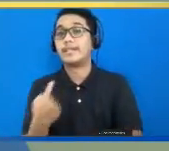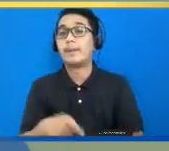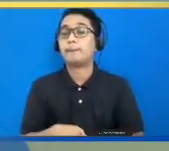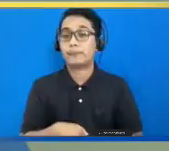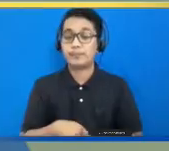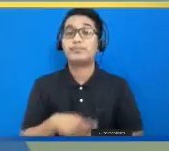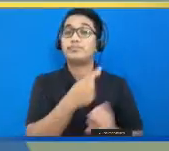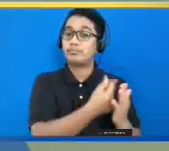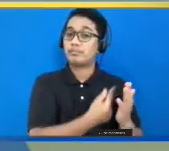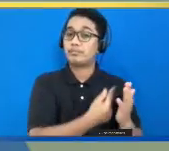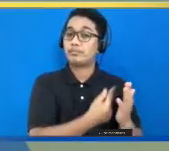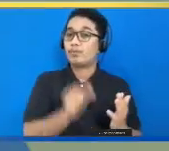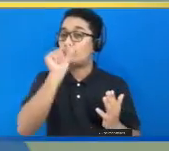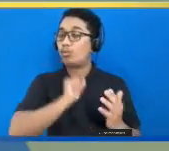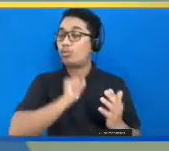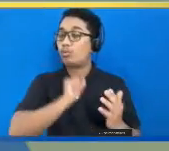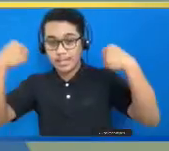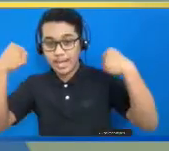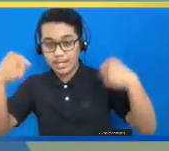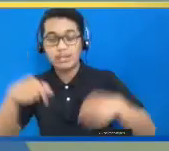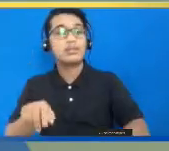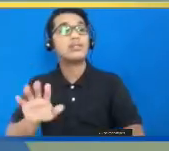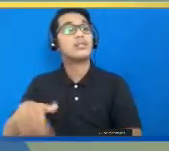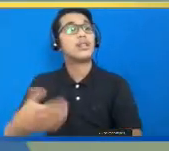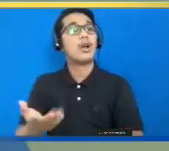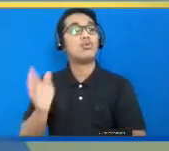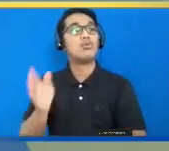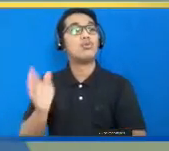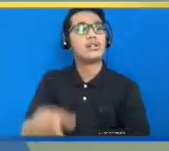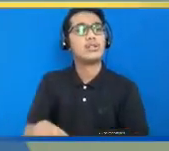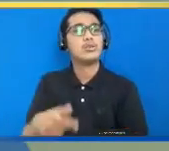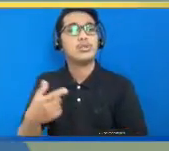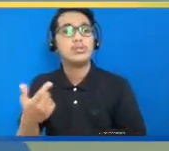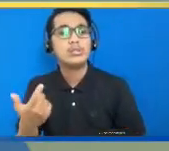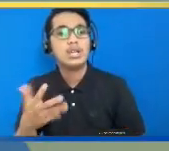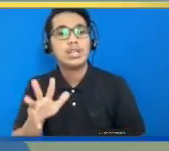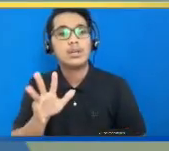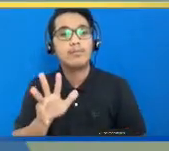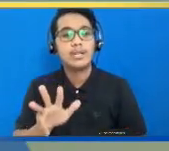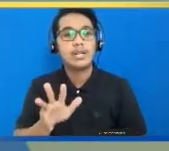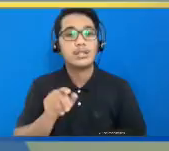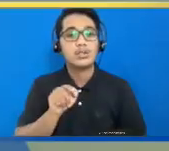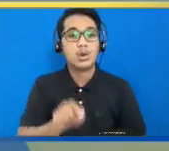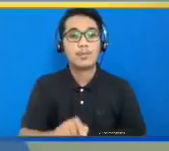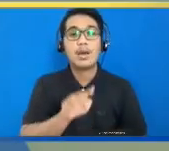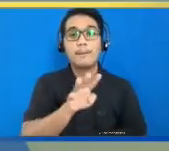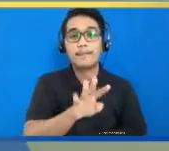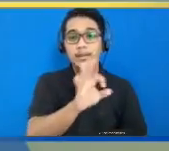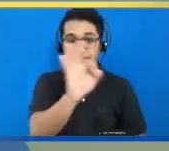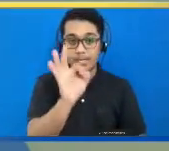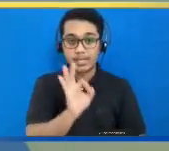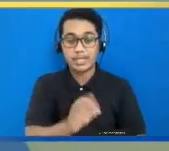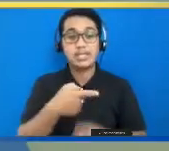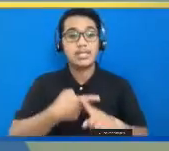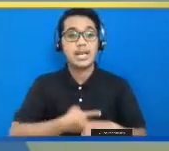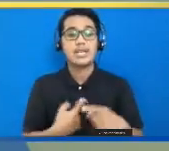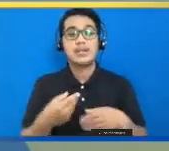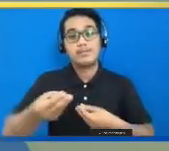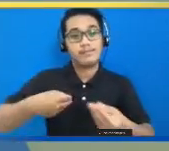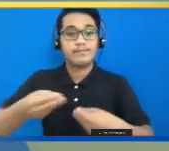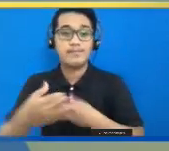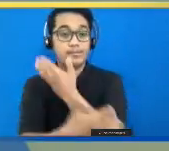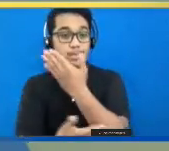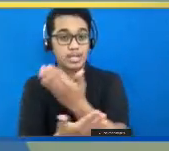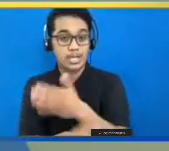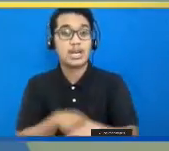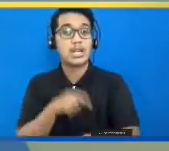6666666666666 untuk 2022 ini sebesar 94 persen dari belanja negara ini